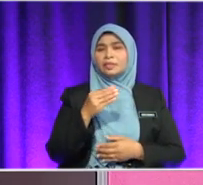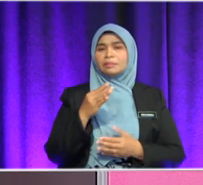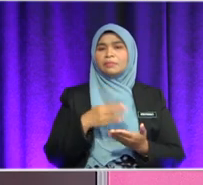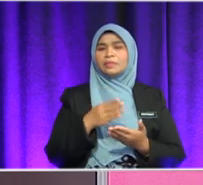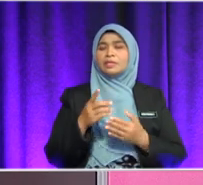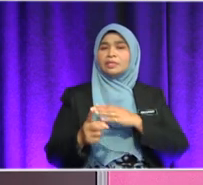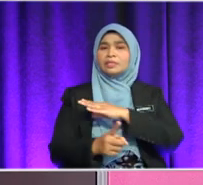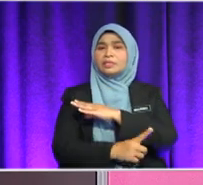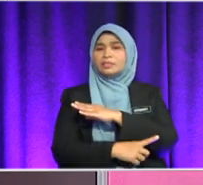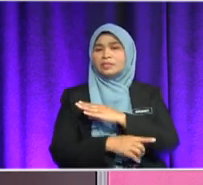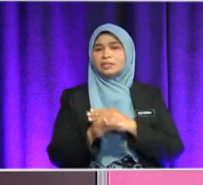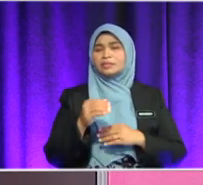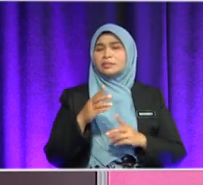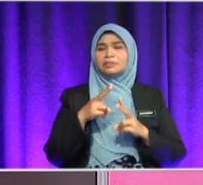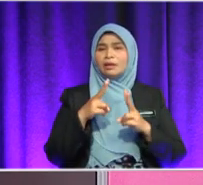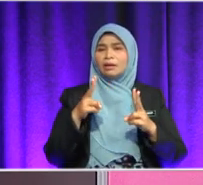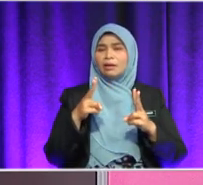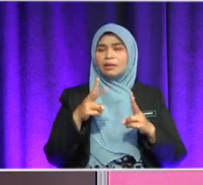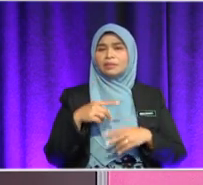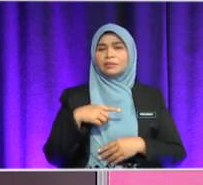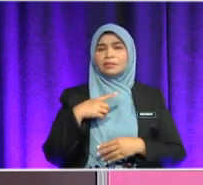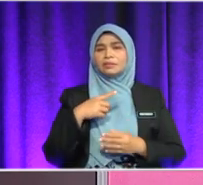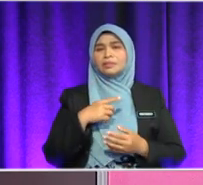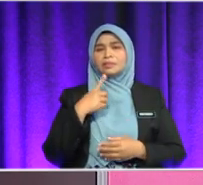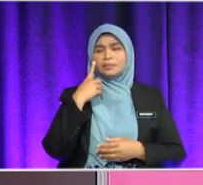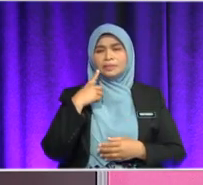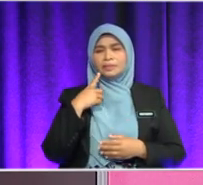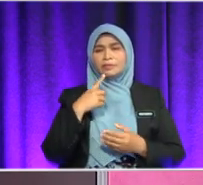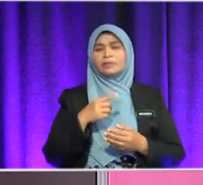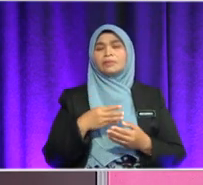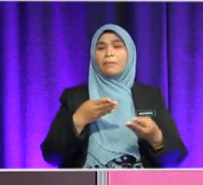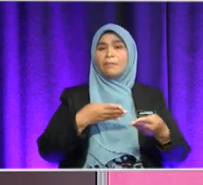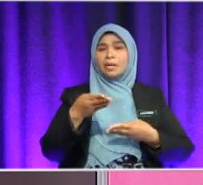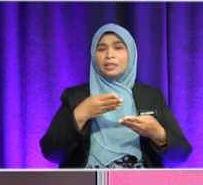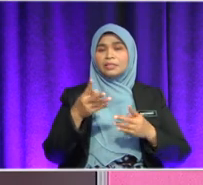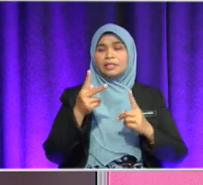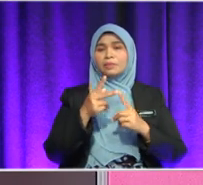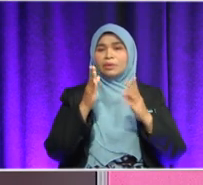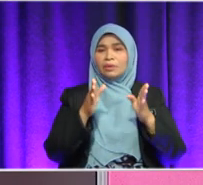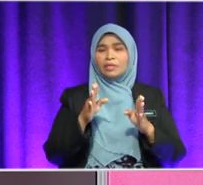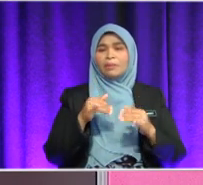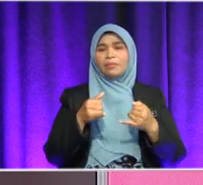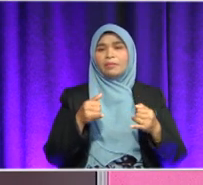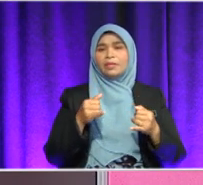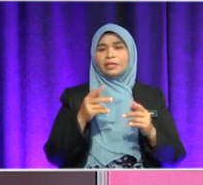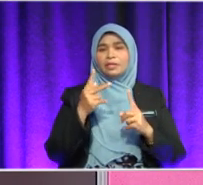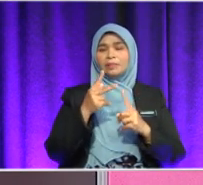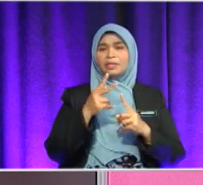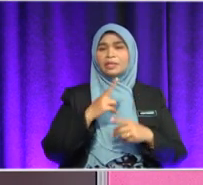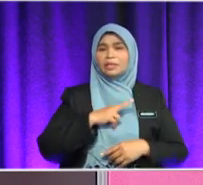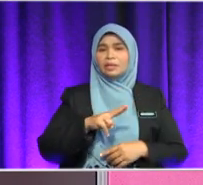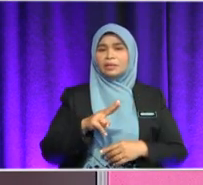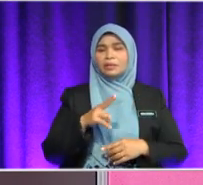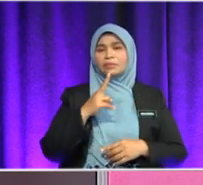pedih itu antara balasan-balasan orang jadi hari ini ya Ustaz